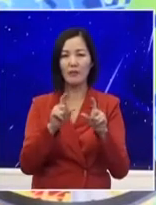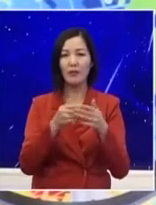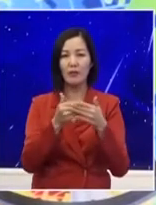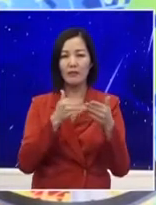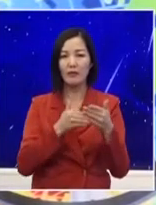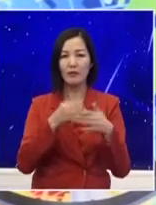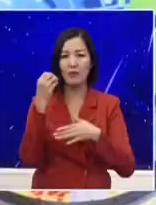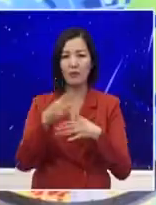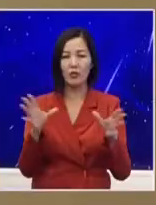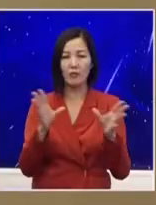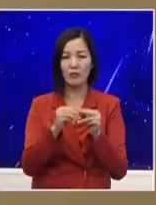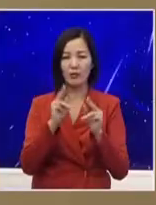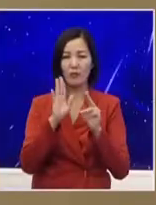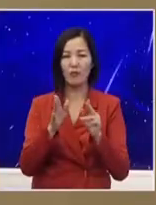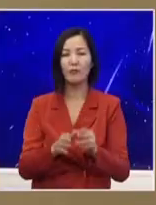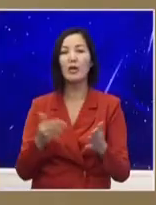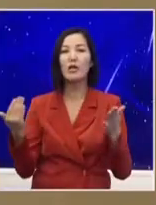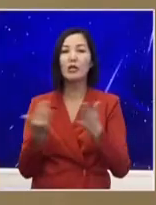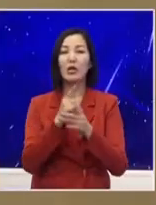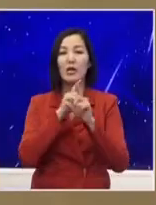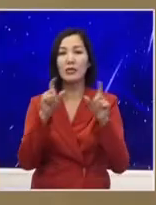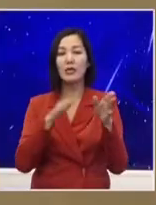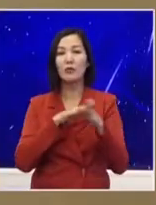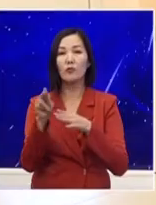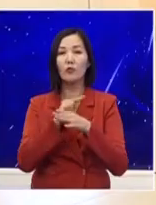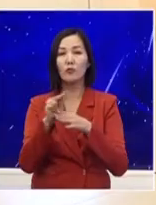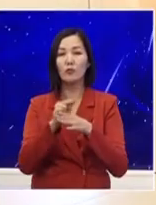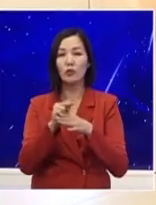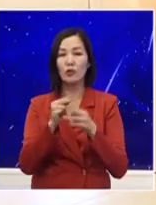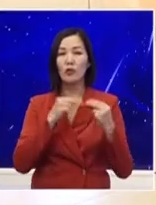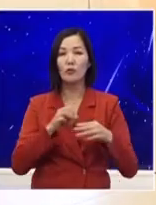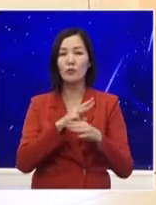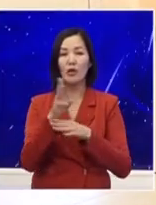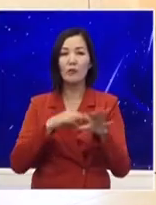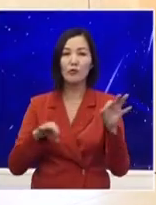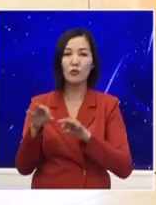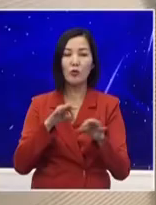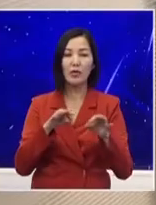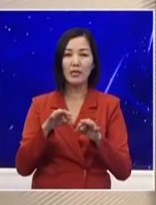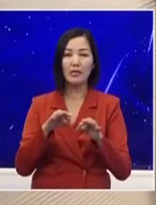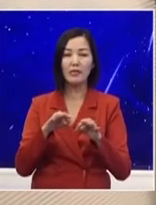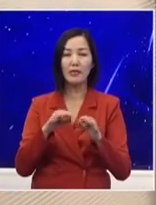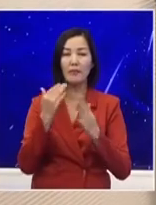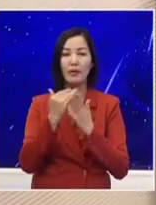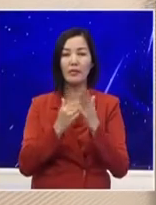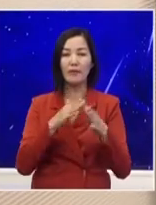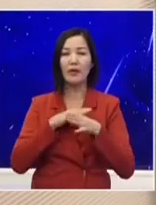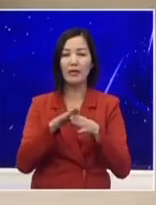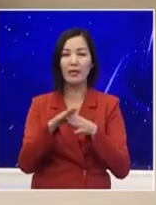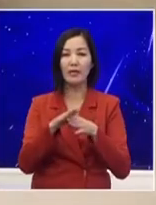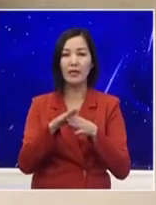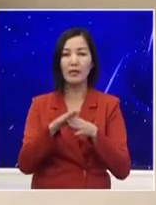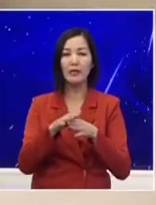шағын орталығымен боламыз. Жаңа нысанның күрделі жөндеу жұмыстары жұмыспен қамту жол картасы бағдарламасы аясында атқарылған. Оған